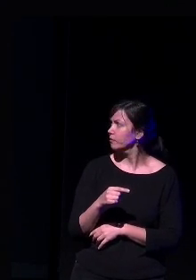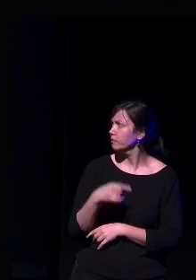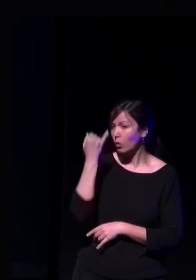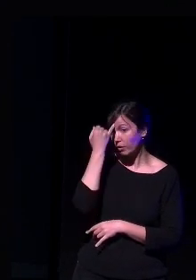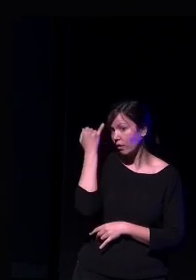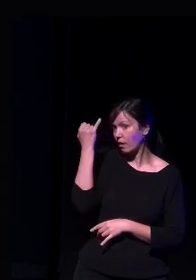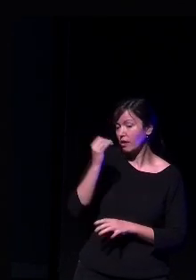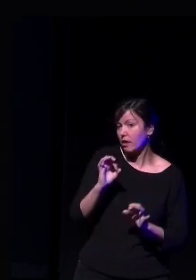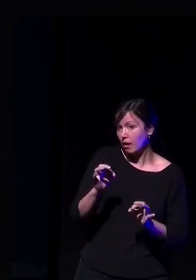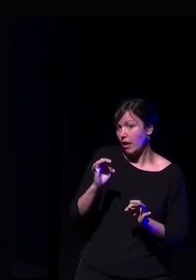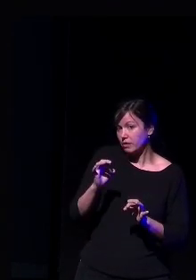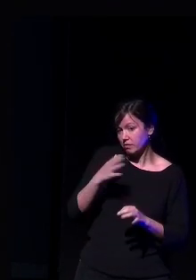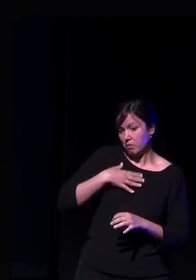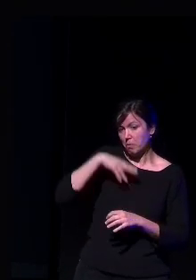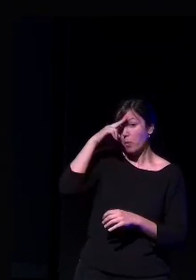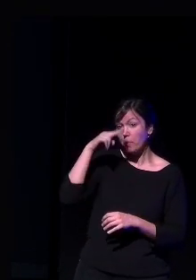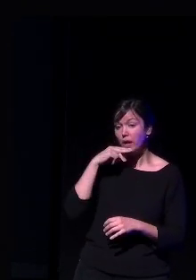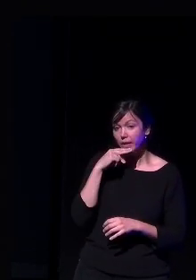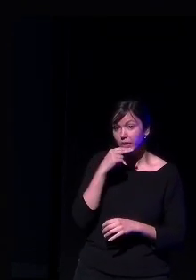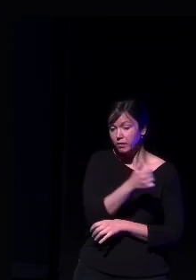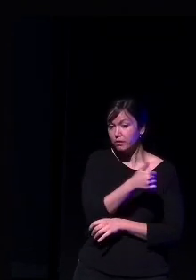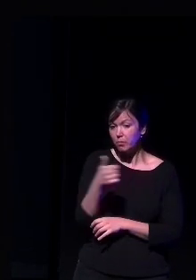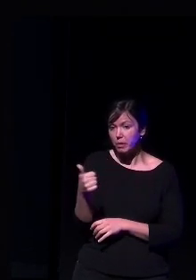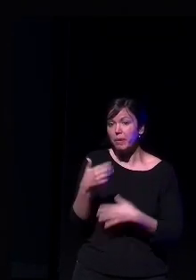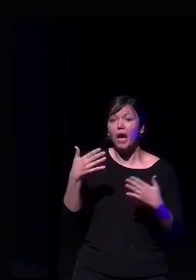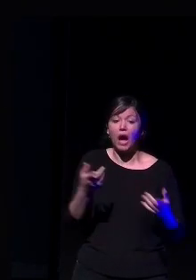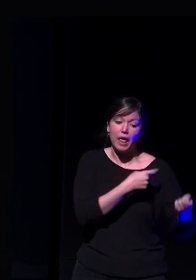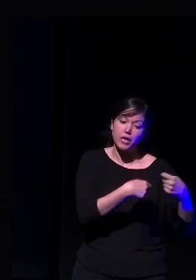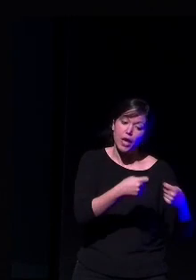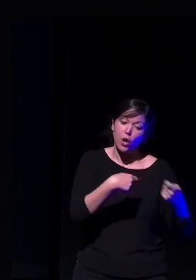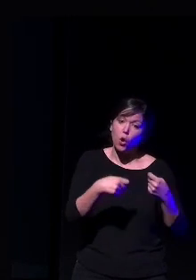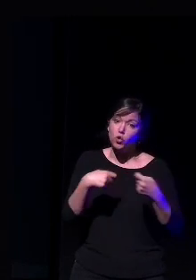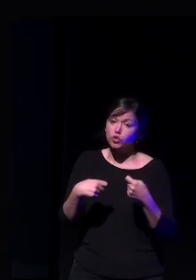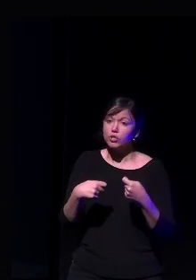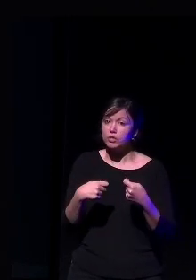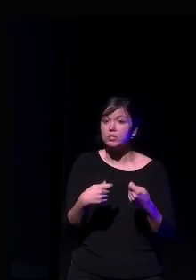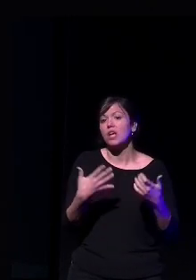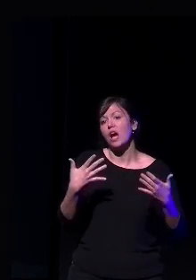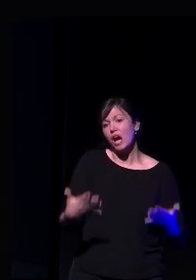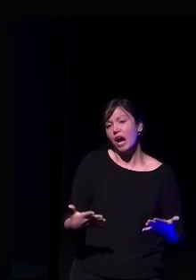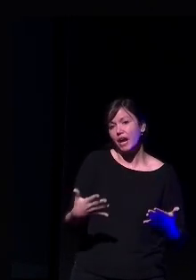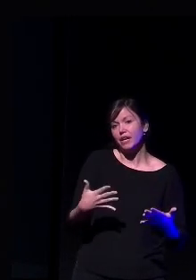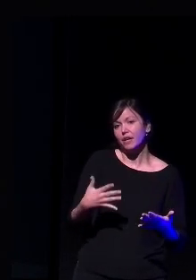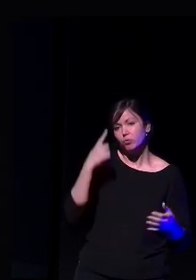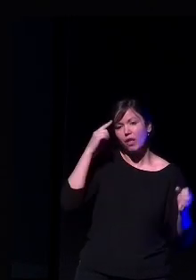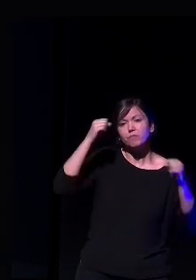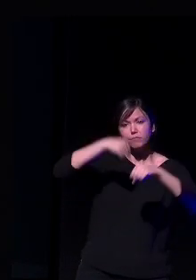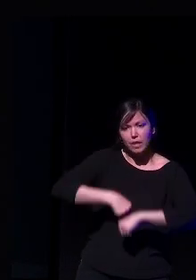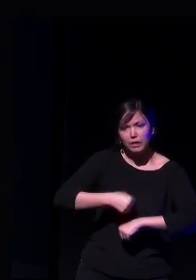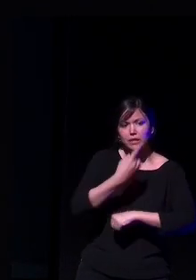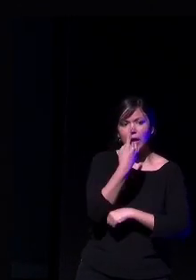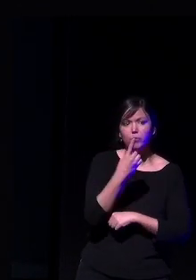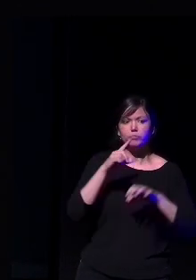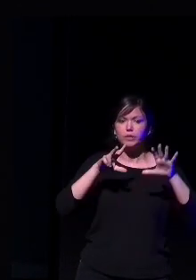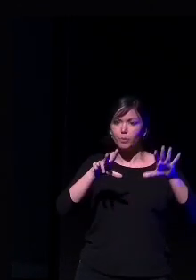ve també del meu pare, que fa el primer, ara en diuen negocis, abans en deien tractes, el primer tracte amb 18 anys va comprar